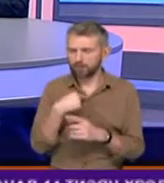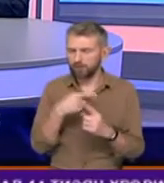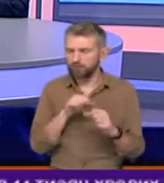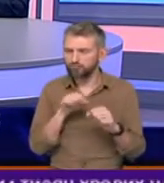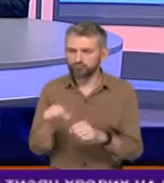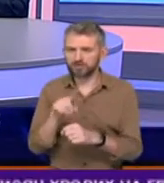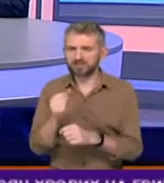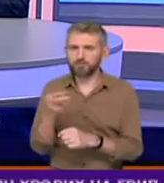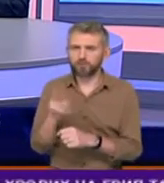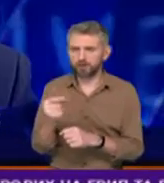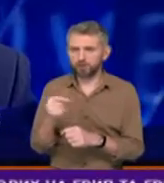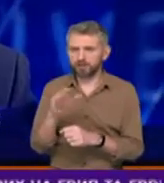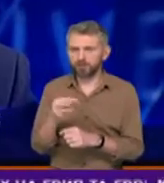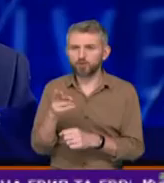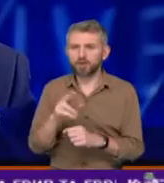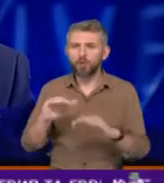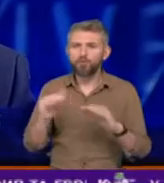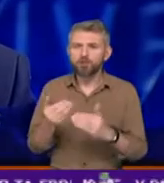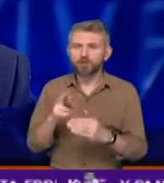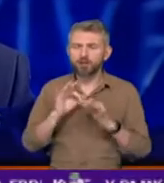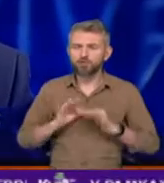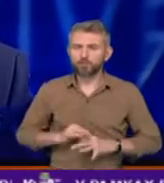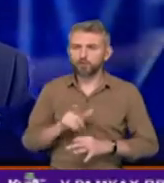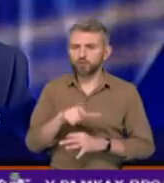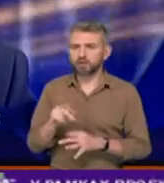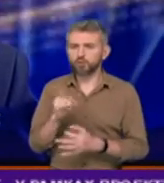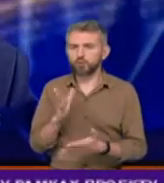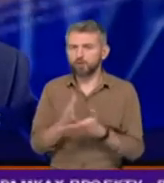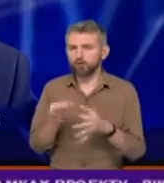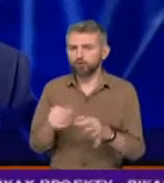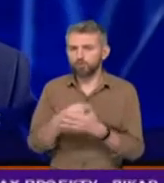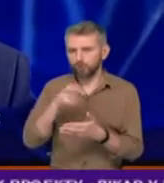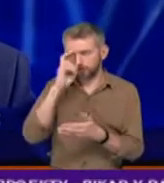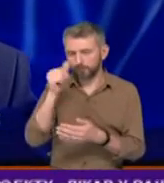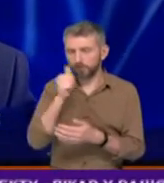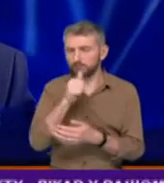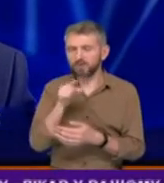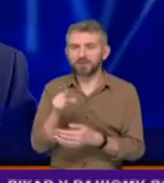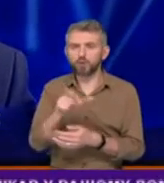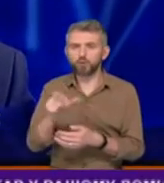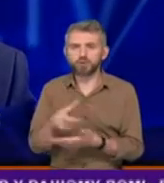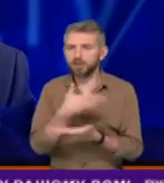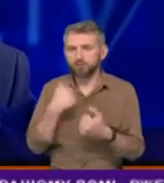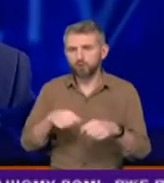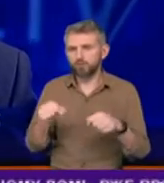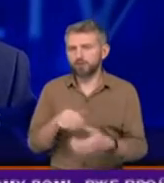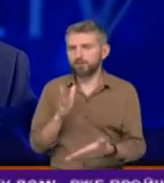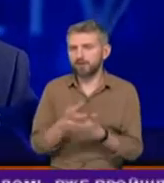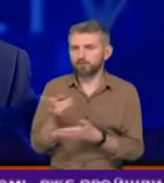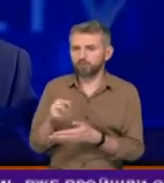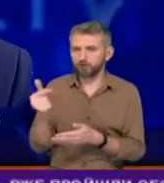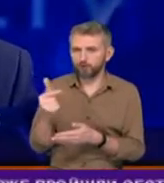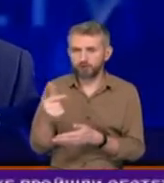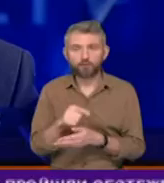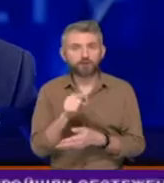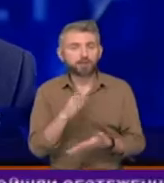з обмеженнями для чиновників і для людей, які мають доступ до державної таємниці, ці люди не мають права мати подвійне громадянство. Ні, вони мають право, але